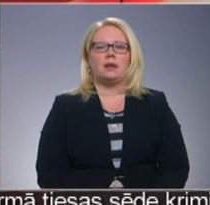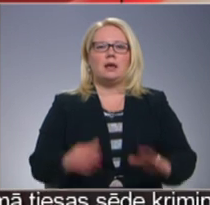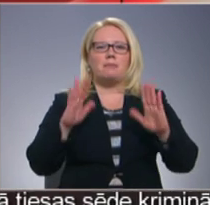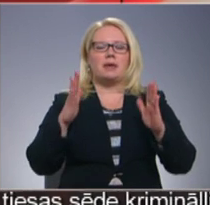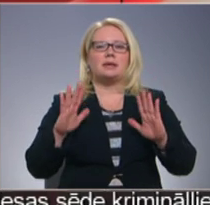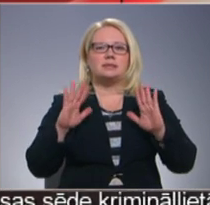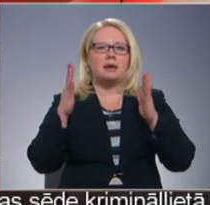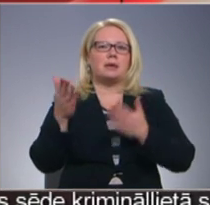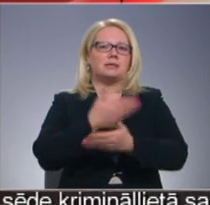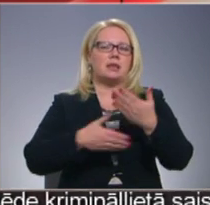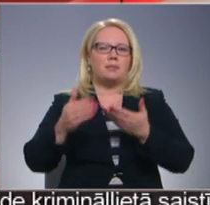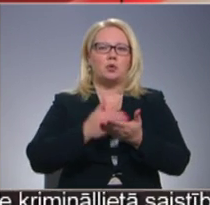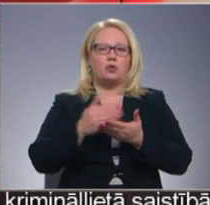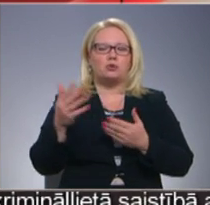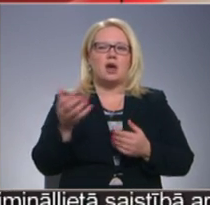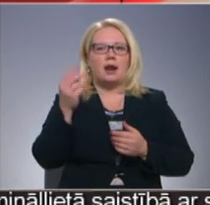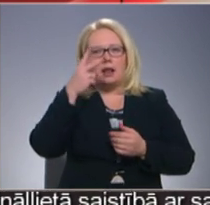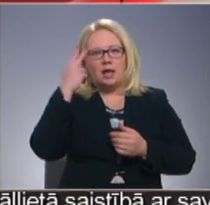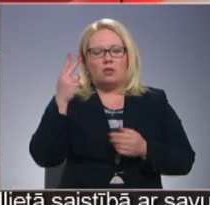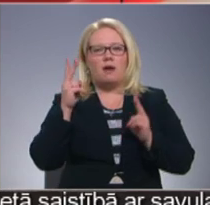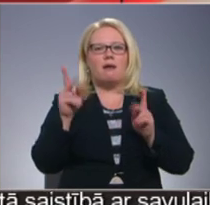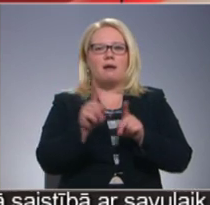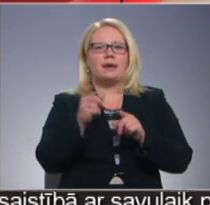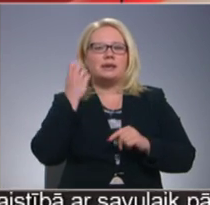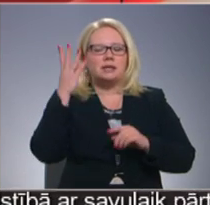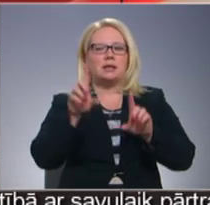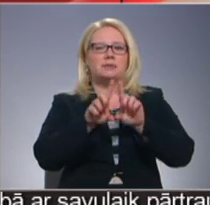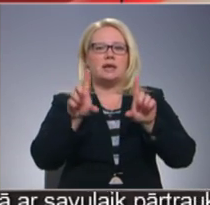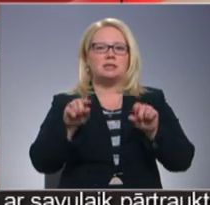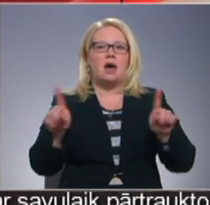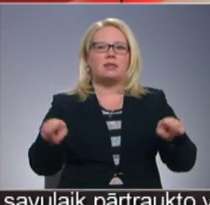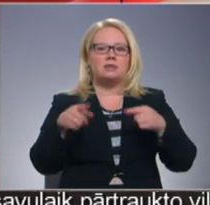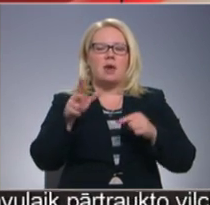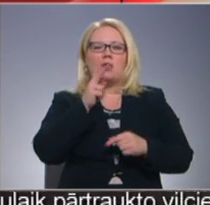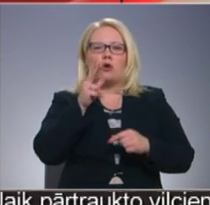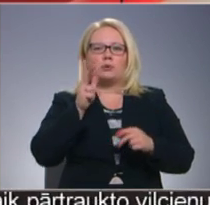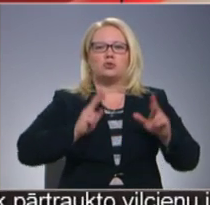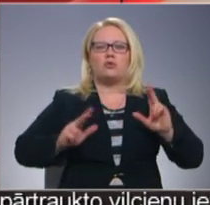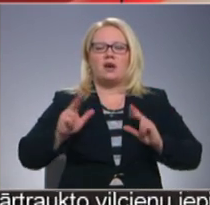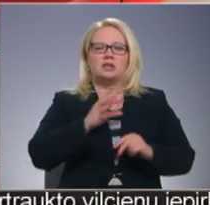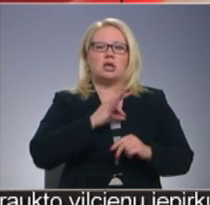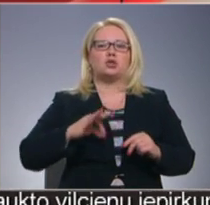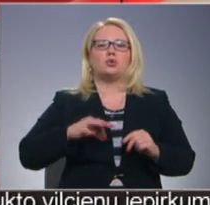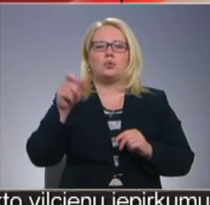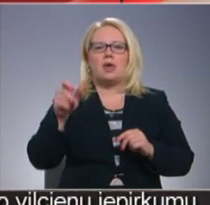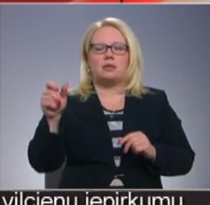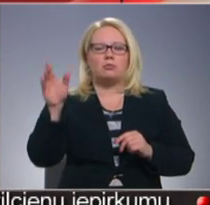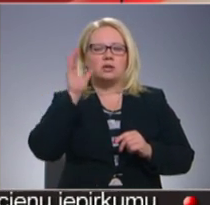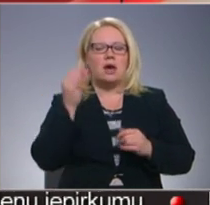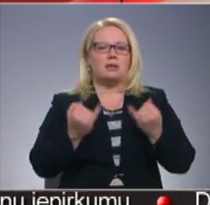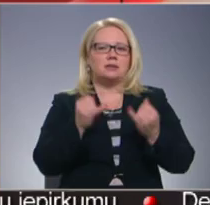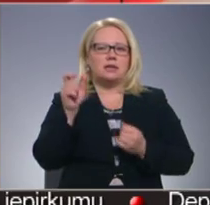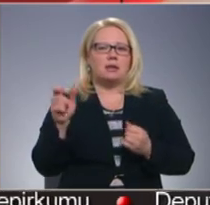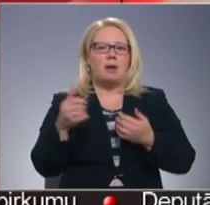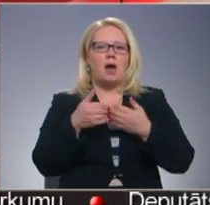Bet sekmīgas sadarbības turpināšanai ar Lietuvu, kā arī izglītības iestādes attīstībai, Daugavpils universitātē studentiem un zinātnes